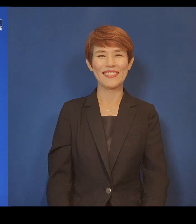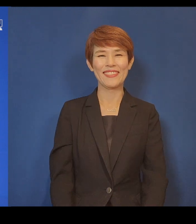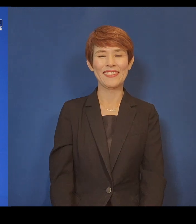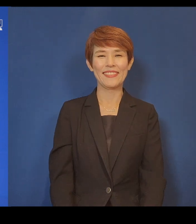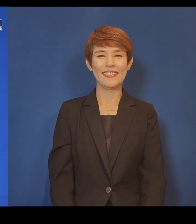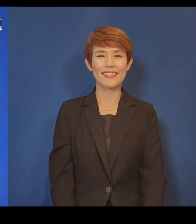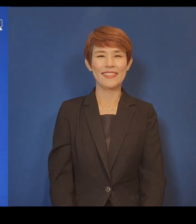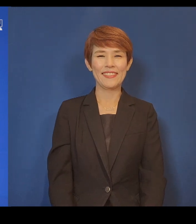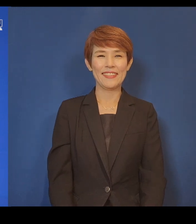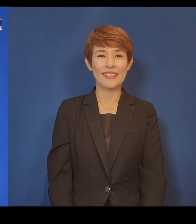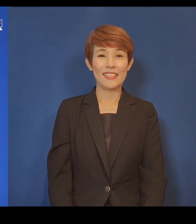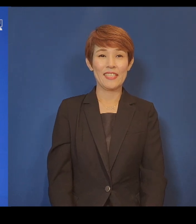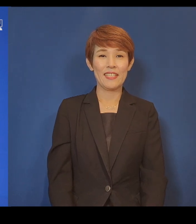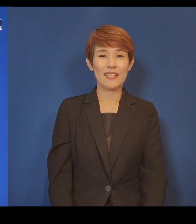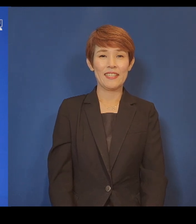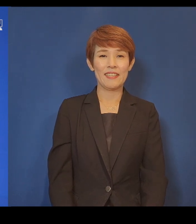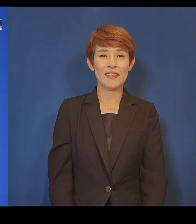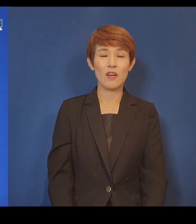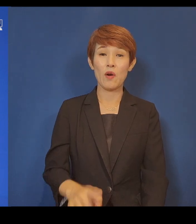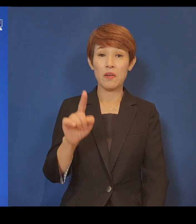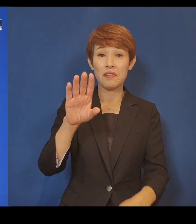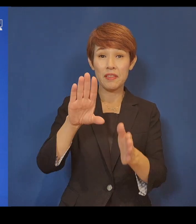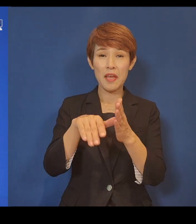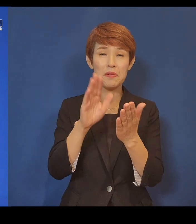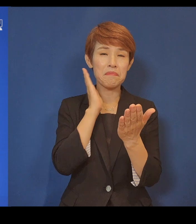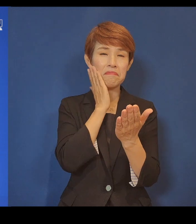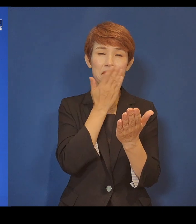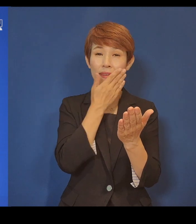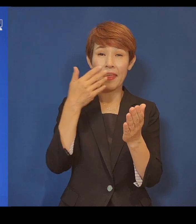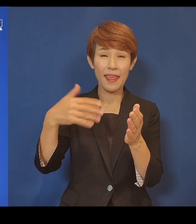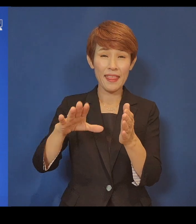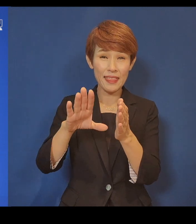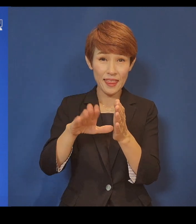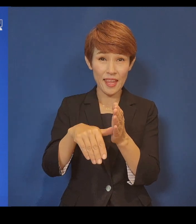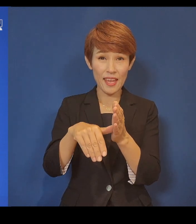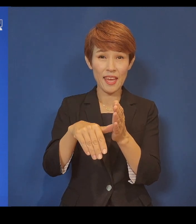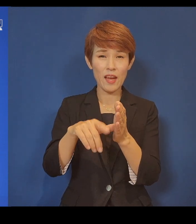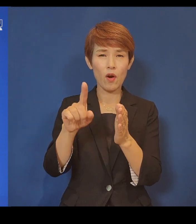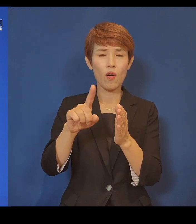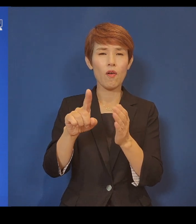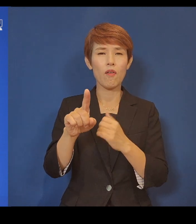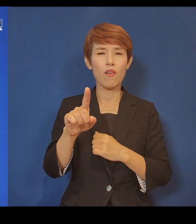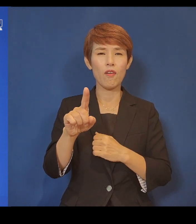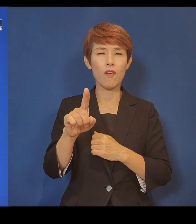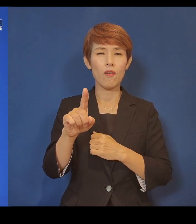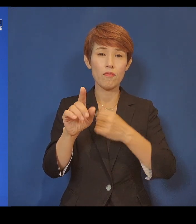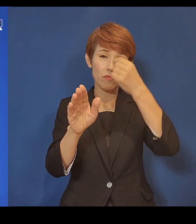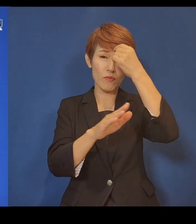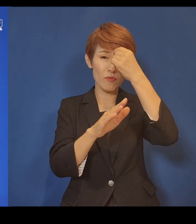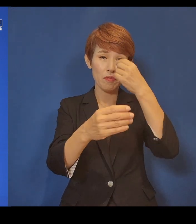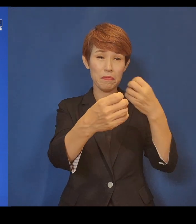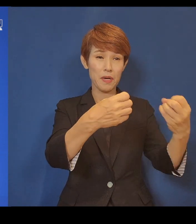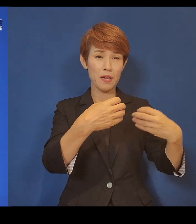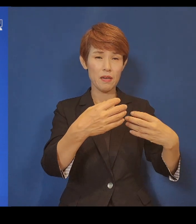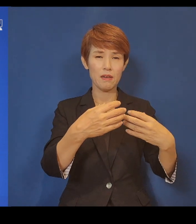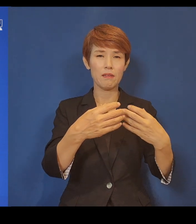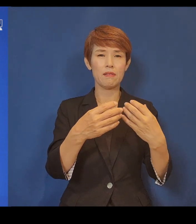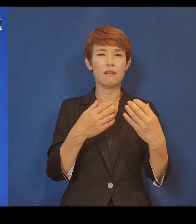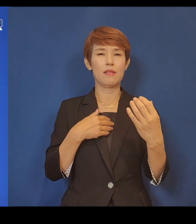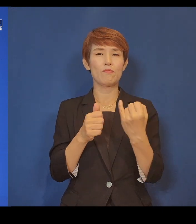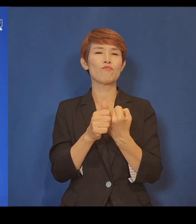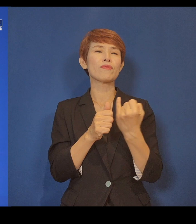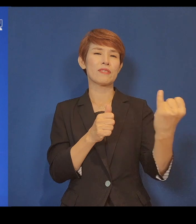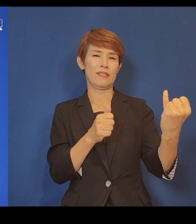하고 왔습니다. 제가 어느 한 주 화장을 안 했더니 어떤 분들께서 제